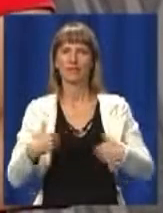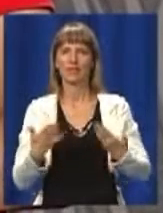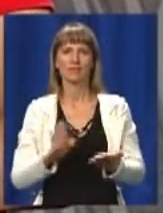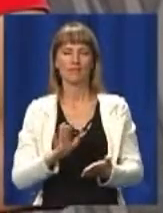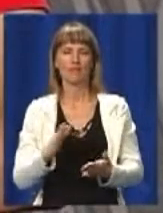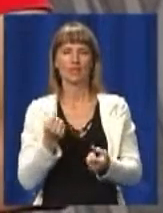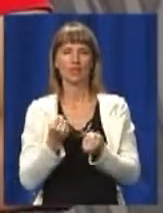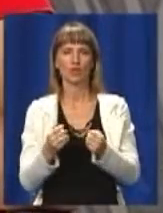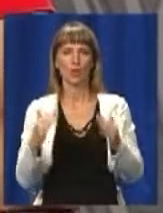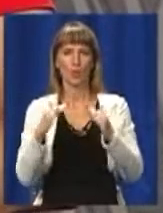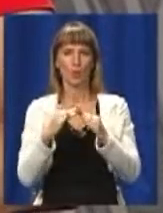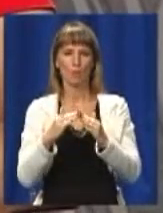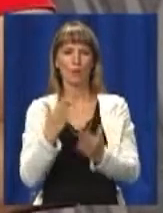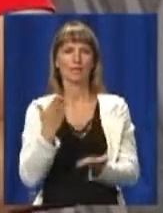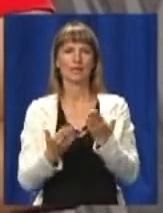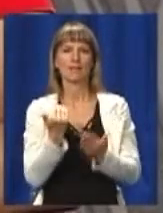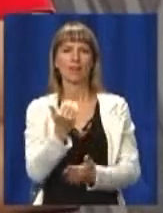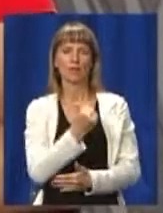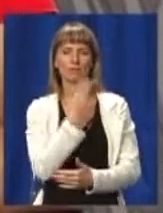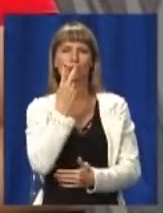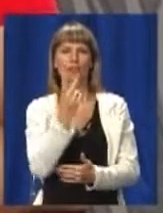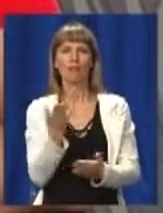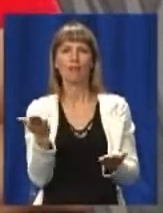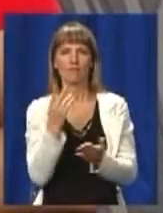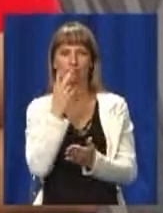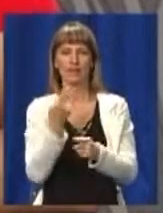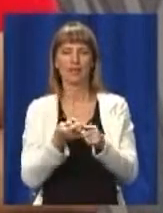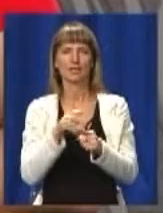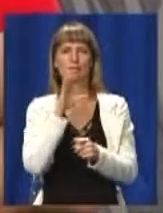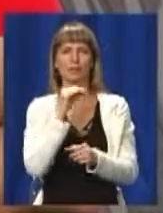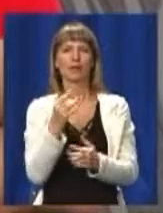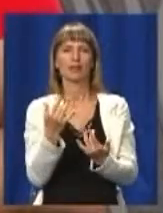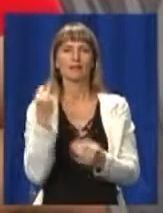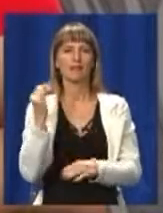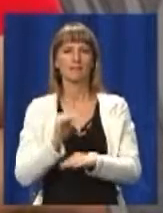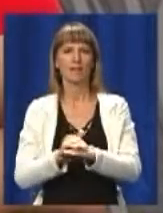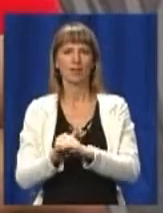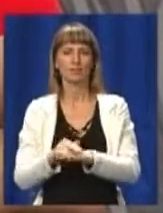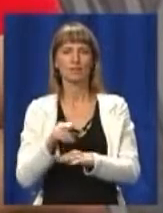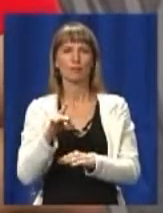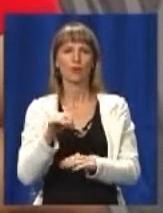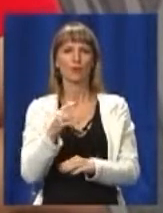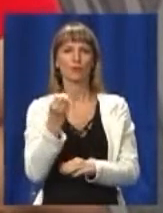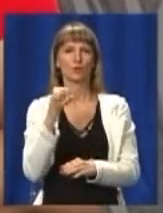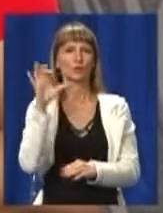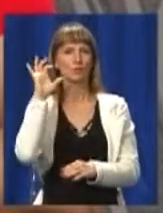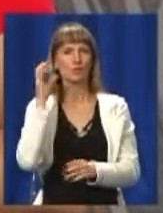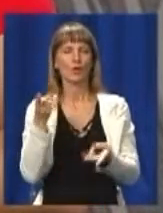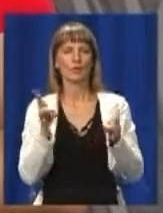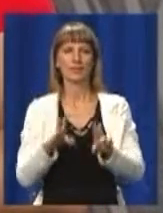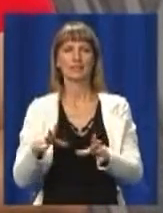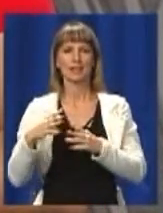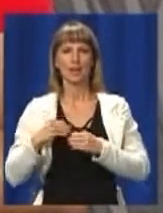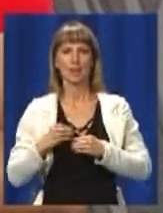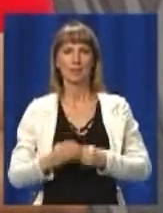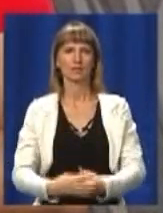їх тримати вдома. Ну, якщо хочете подивитися, як виглядає той цуцик і декілька цікавих фактів ще про нього почути, то залишайтеся з